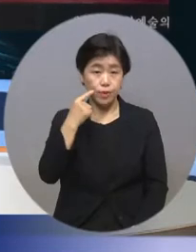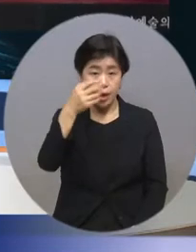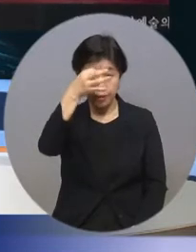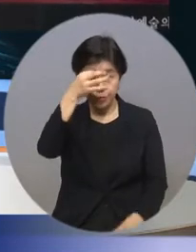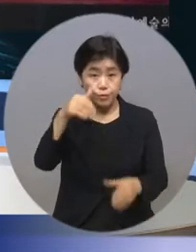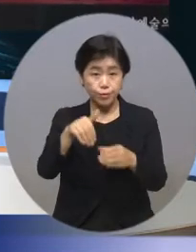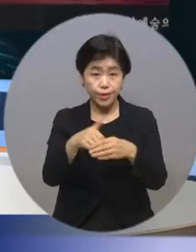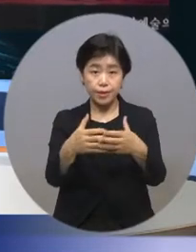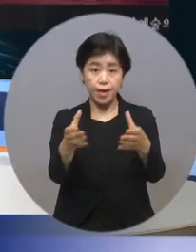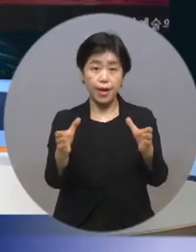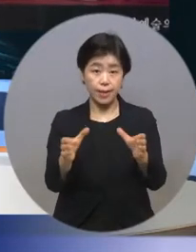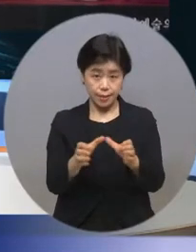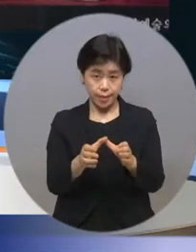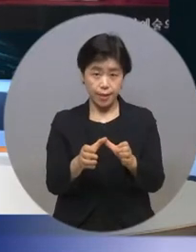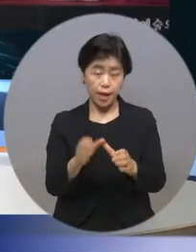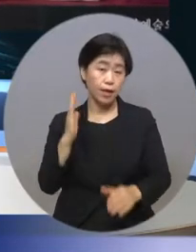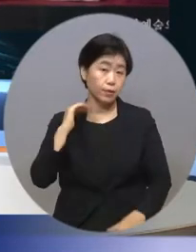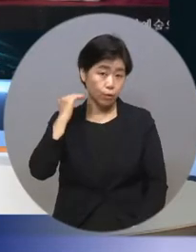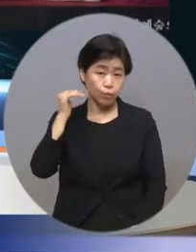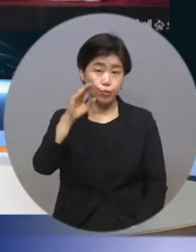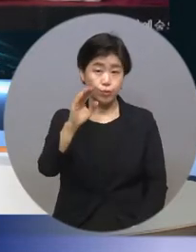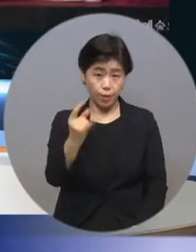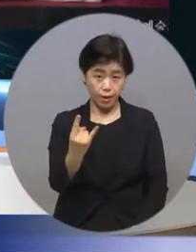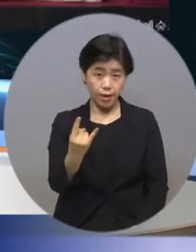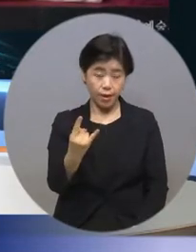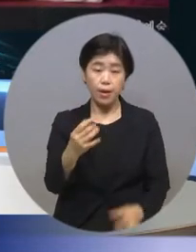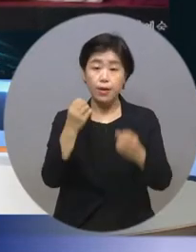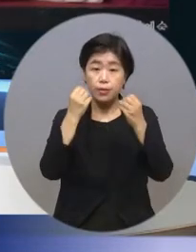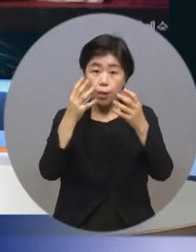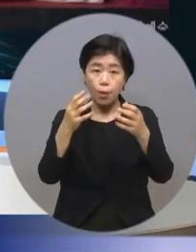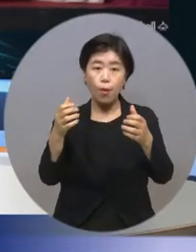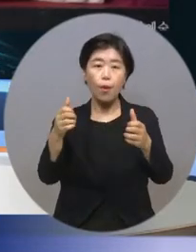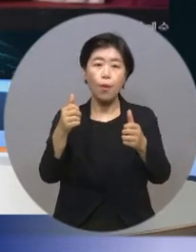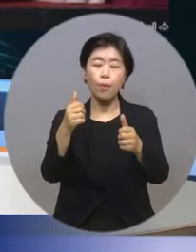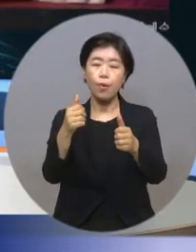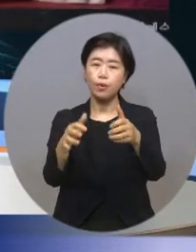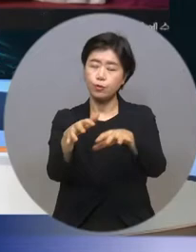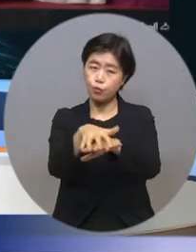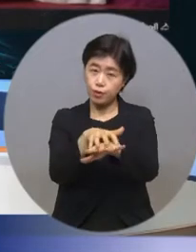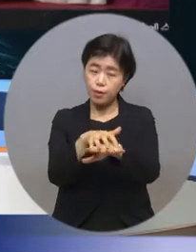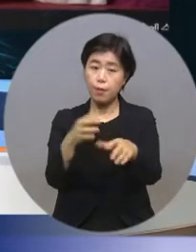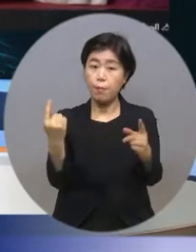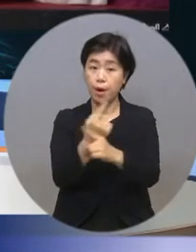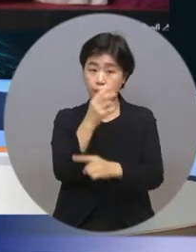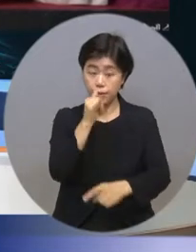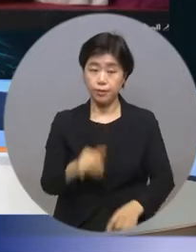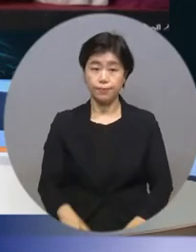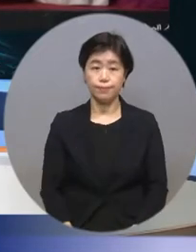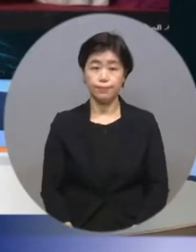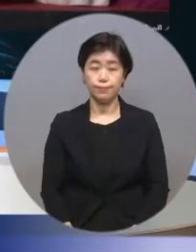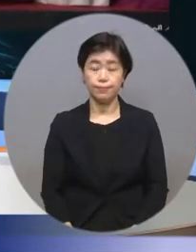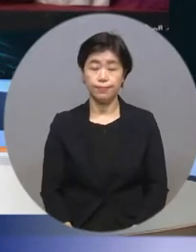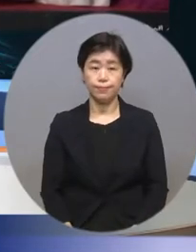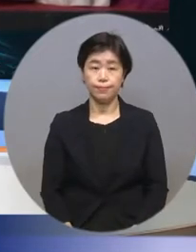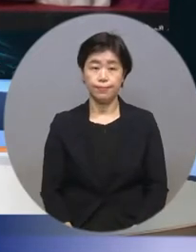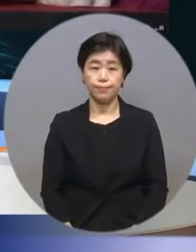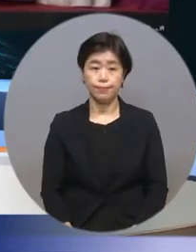한국예술문화단체 총연합회 의정부지회의 새로운 임원진이 꾸려졌습니다. 새로운 얼굴을 정우선 기자가